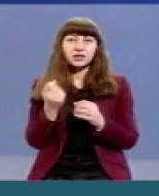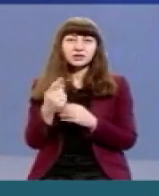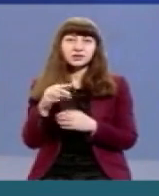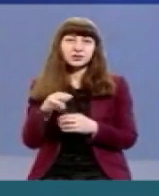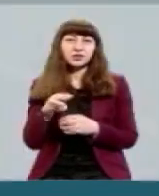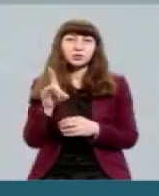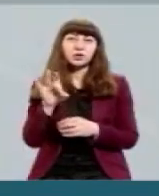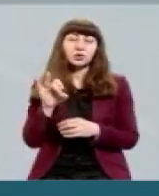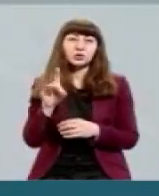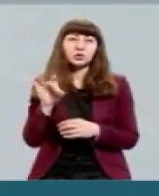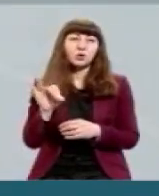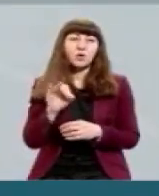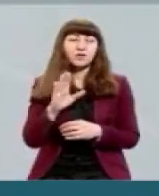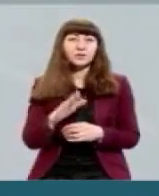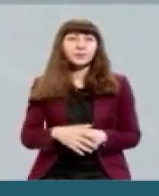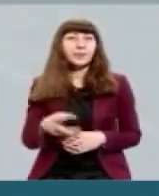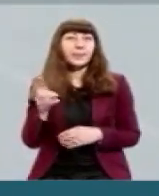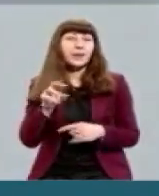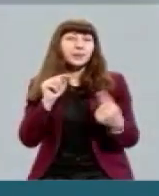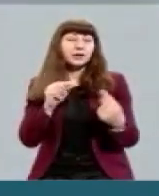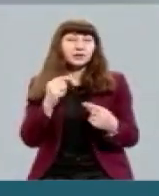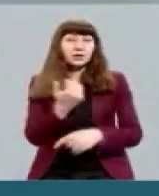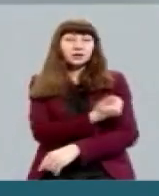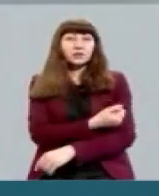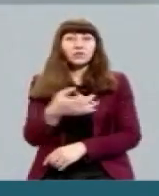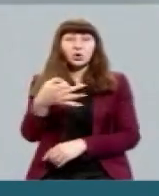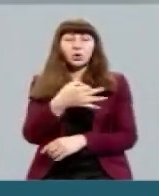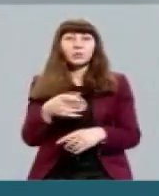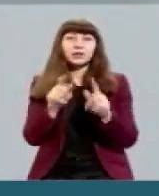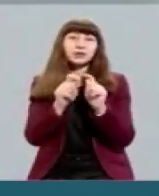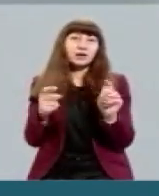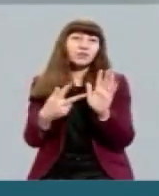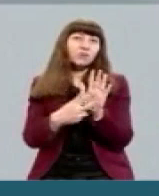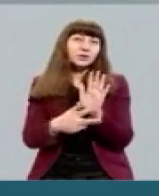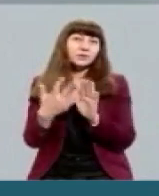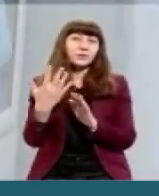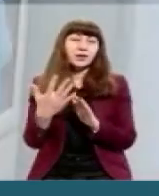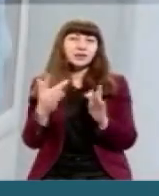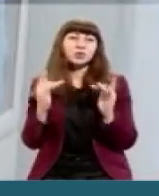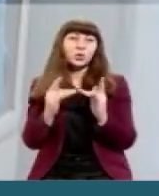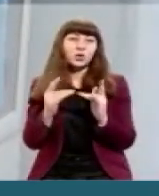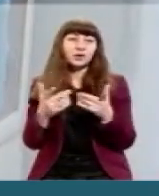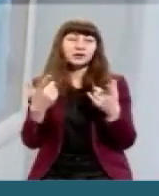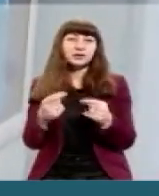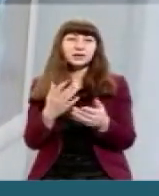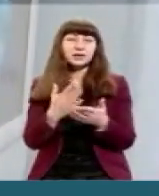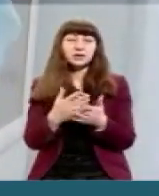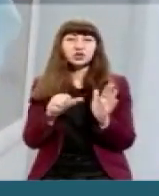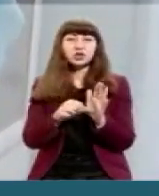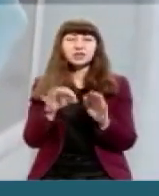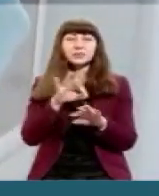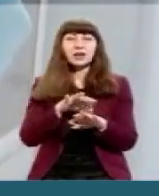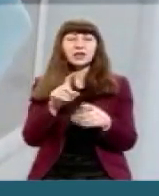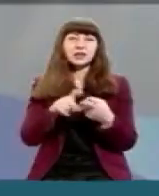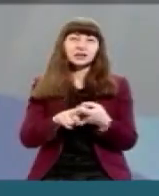11 тысяч подростков. Для противодействия коронавирусной инфекции в области развернуто 85 коек, где находится 6 пациентов.